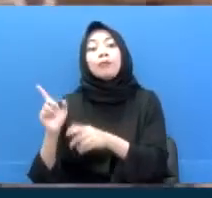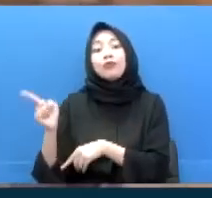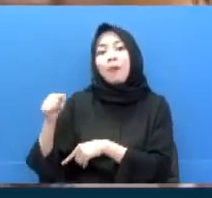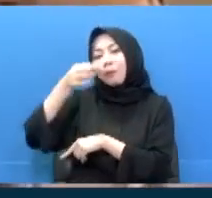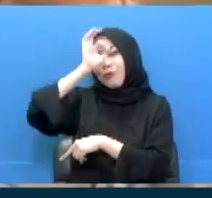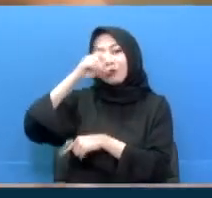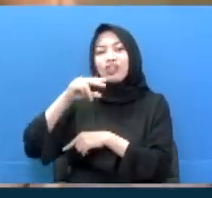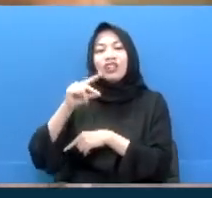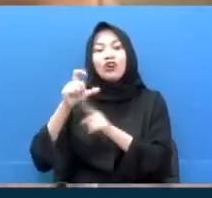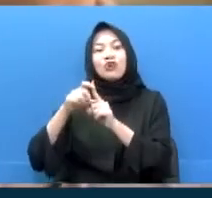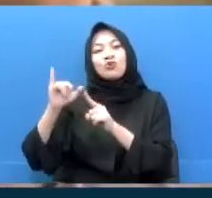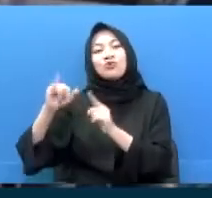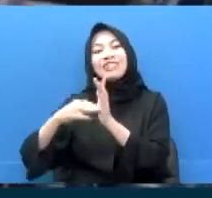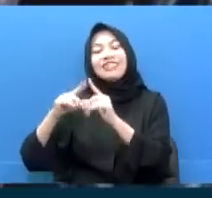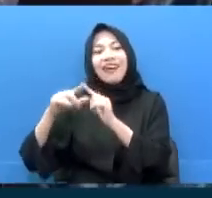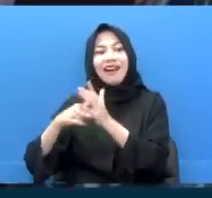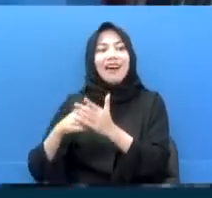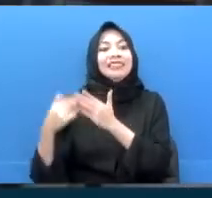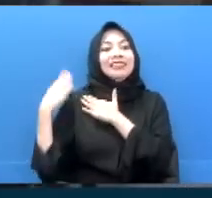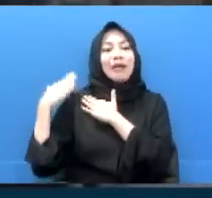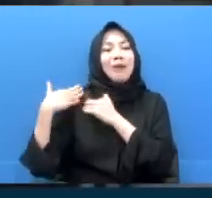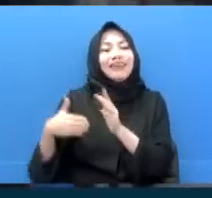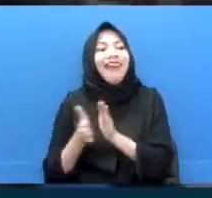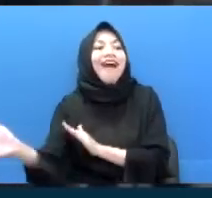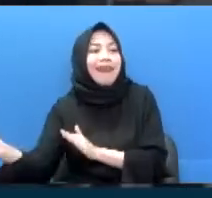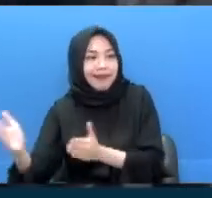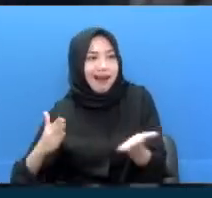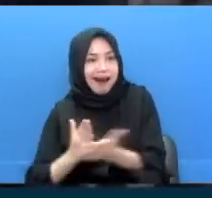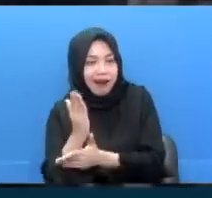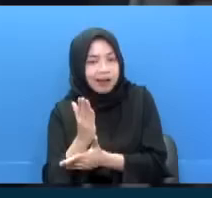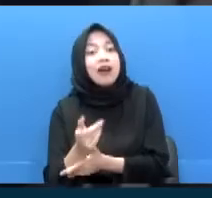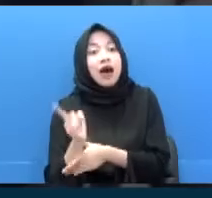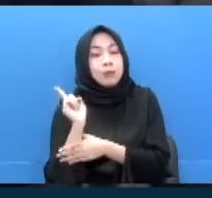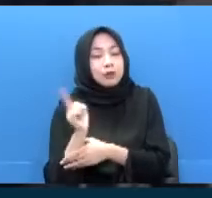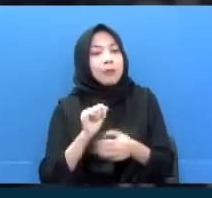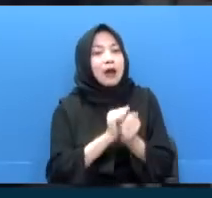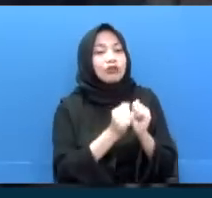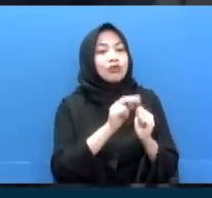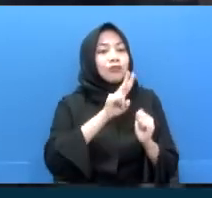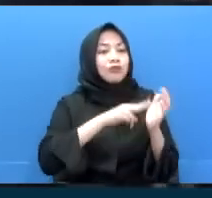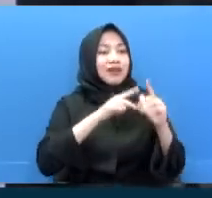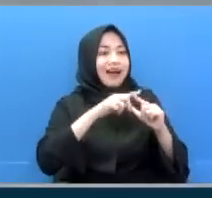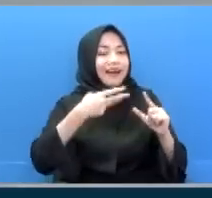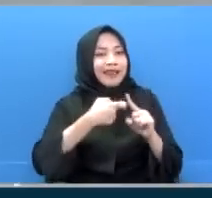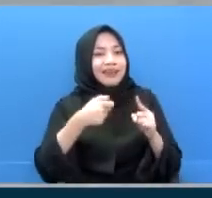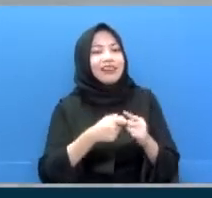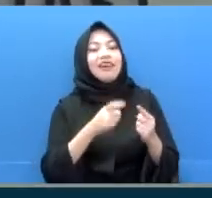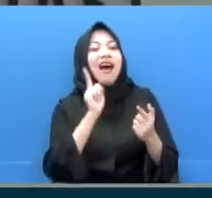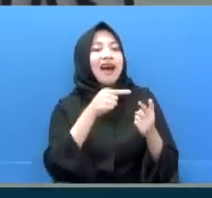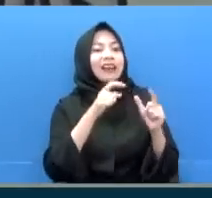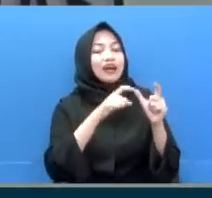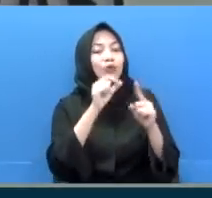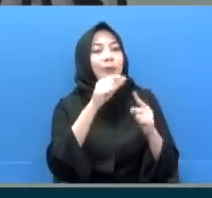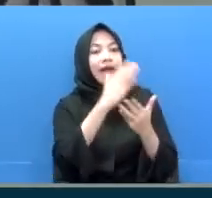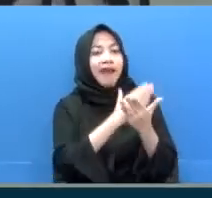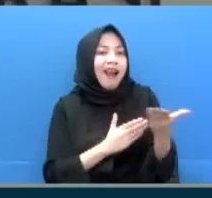juga telah melakukan kesewenangan jabatan dan kekuasaan dalam penanganan awal kasus finina dan Eki kesewenangan itu berupa penambahan